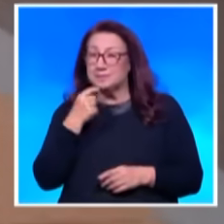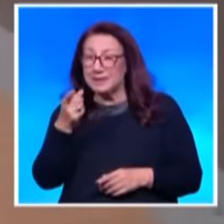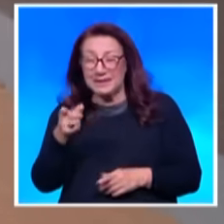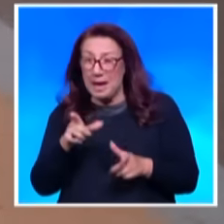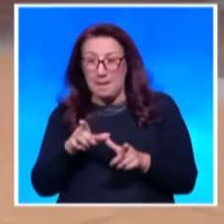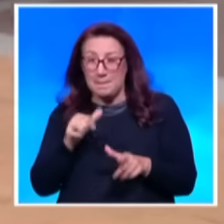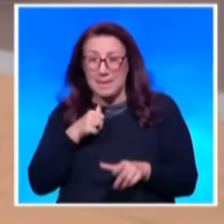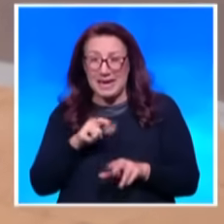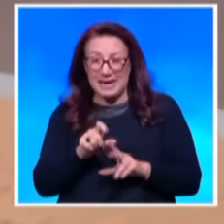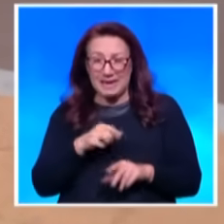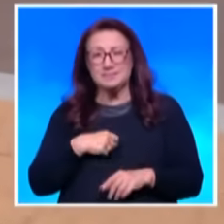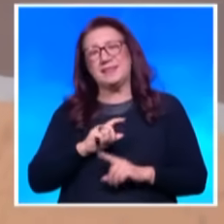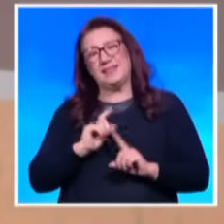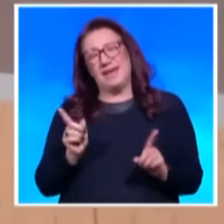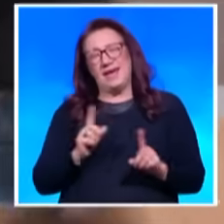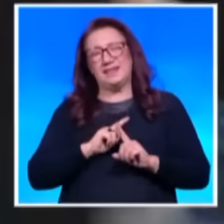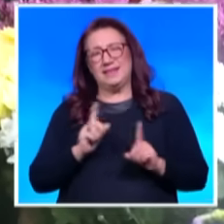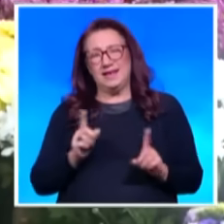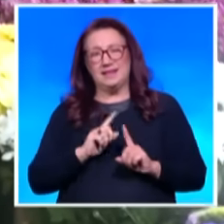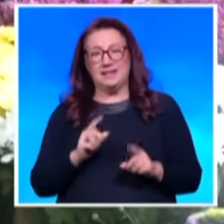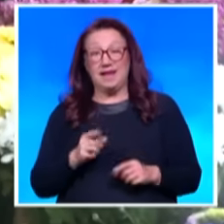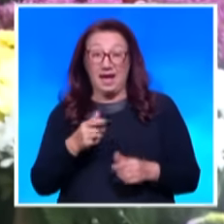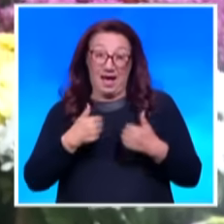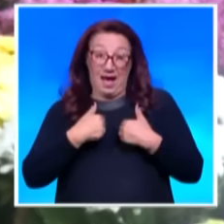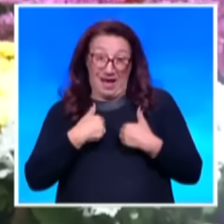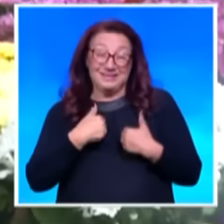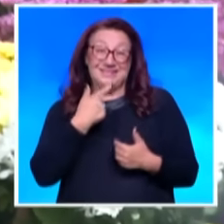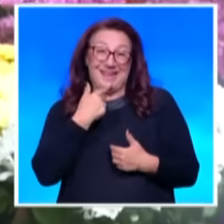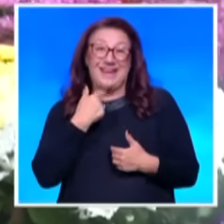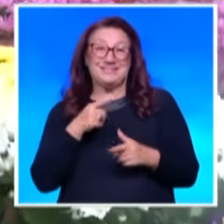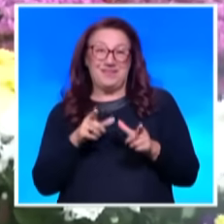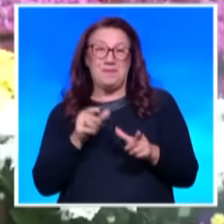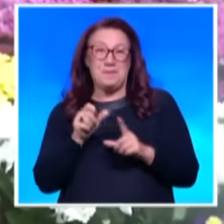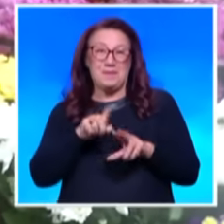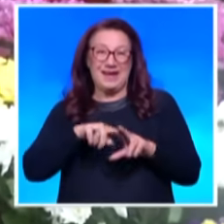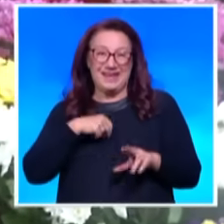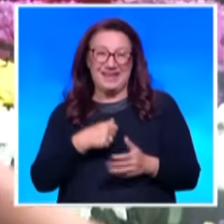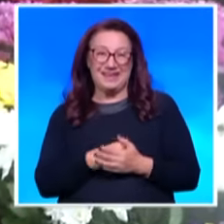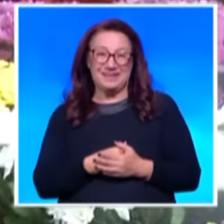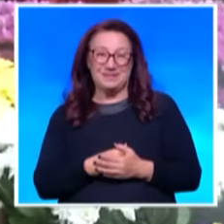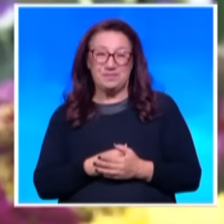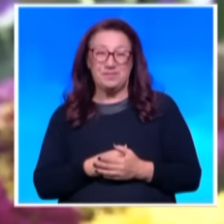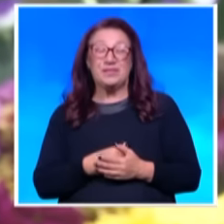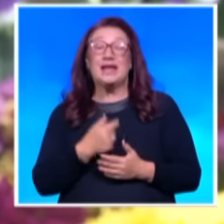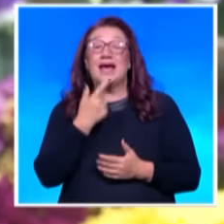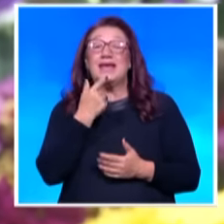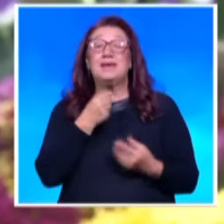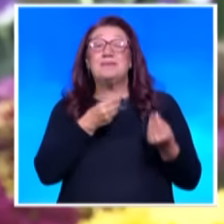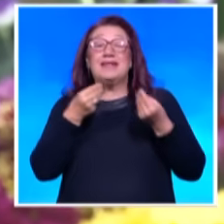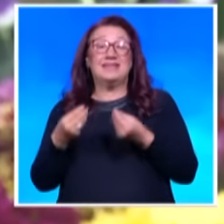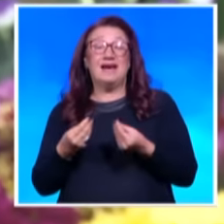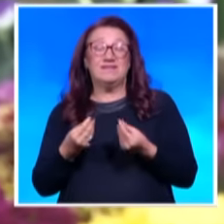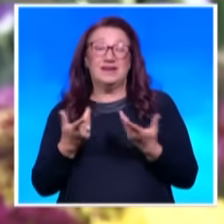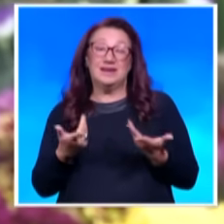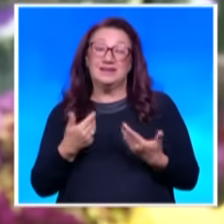Не. Не. Аз съм Мария. Да. Кого сте кръстена? Ами аз